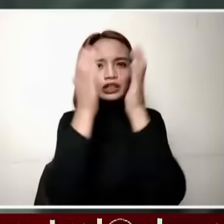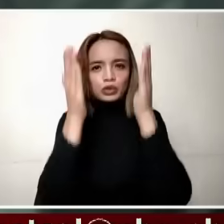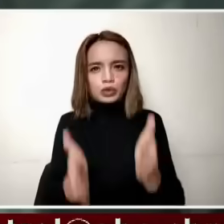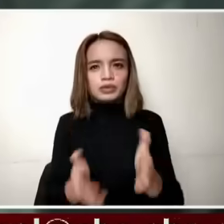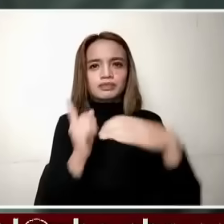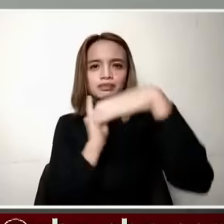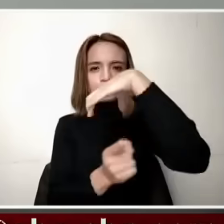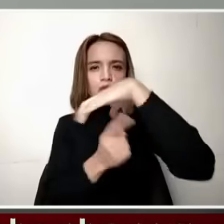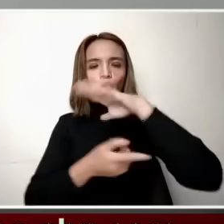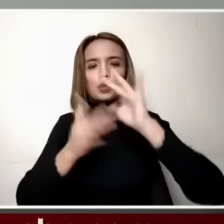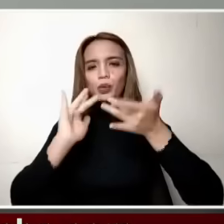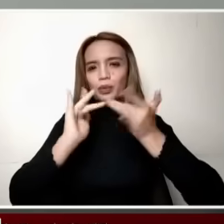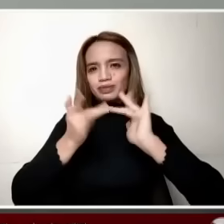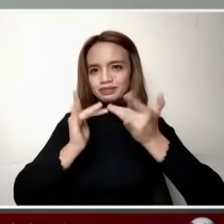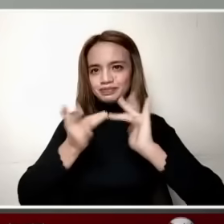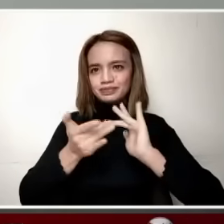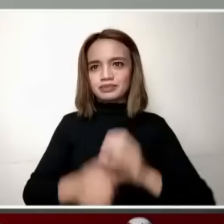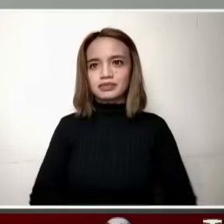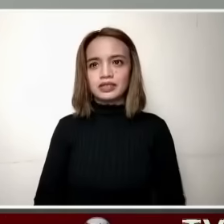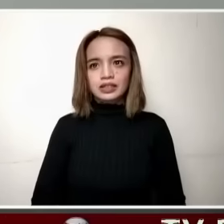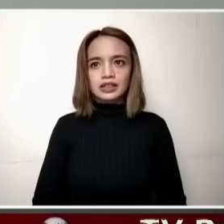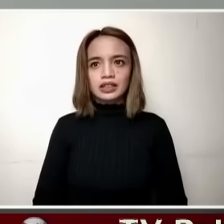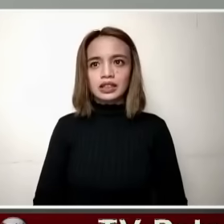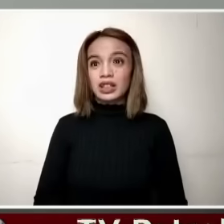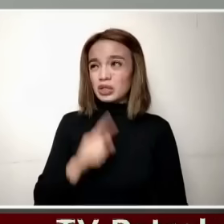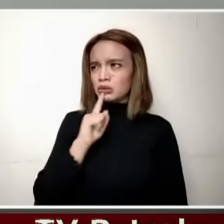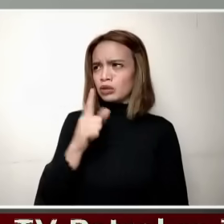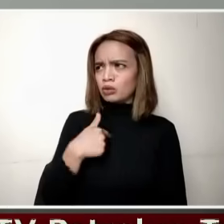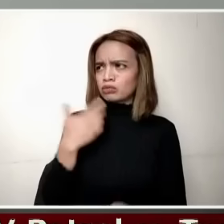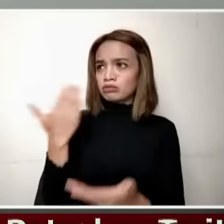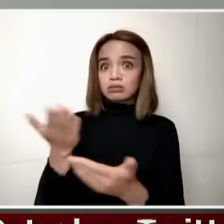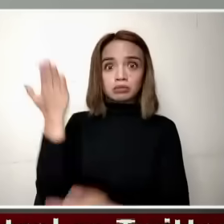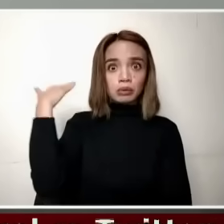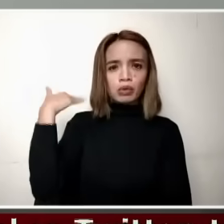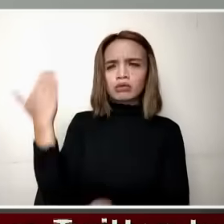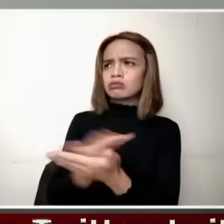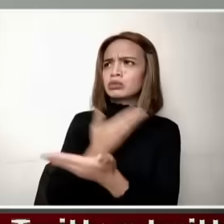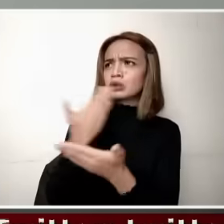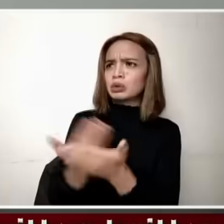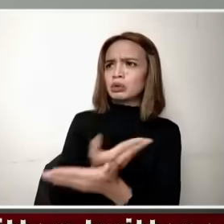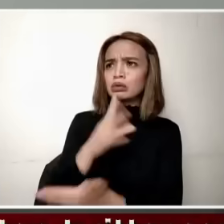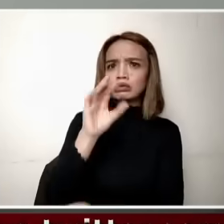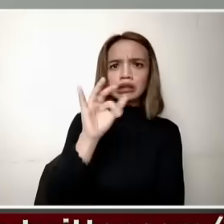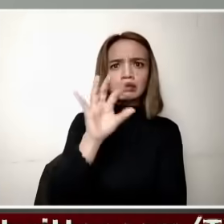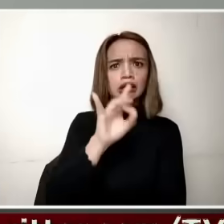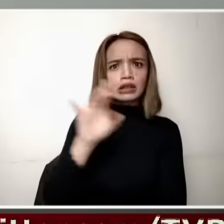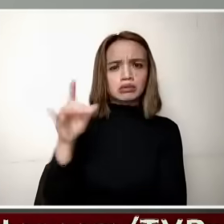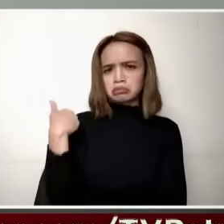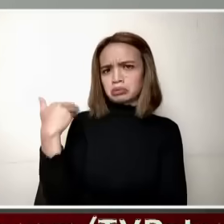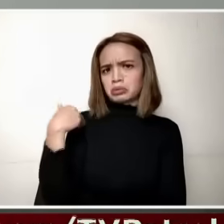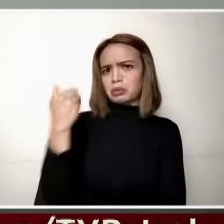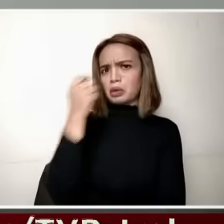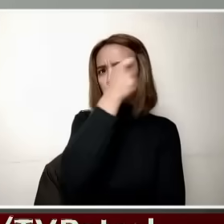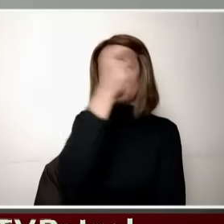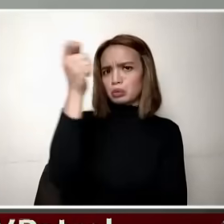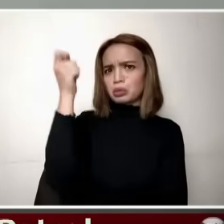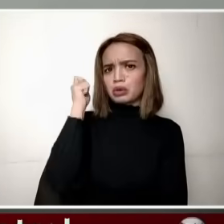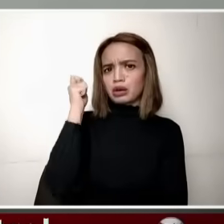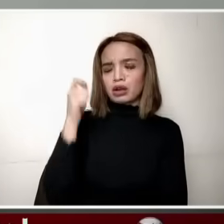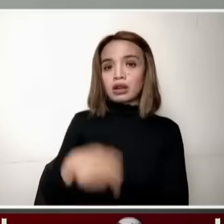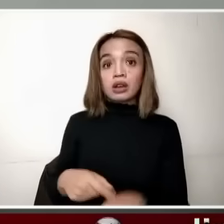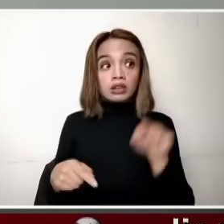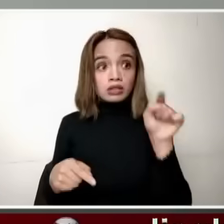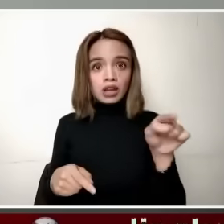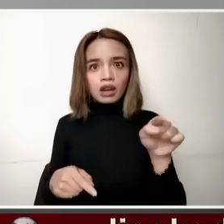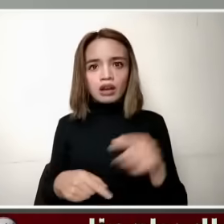Online. 88, bagong-bago pala ako photographer niyan. Di pa ako graduate sa eskwela eh. And nagko-cover na siya ng